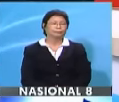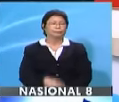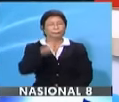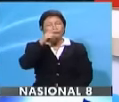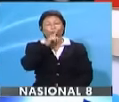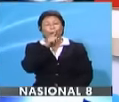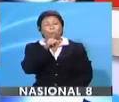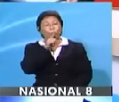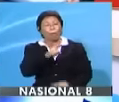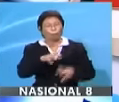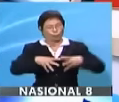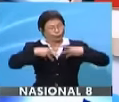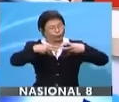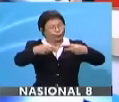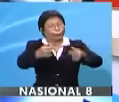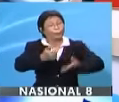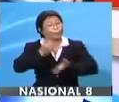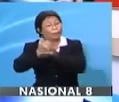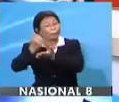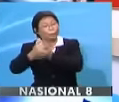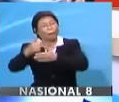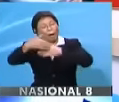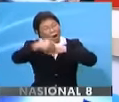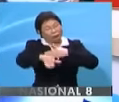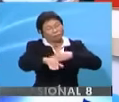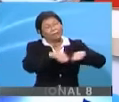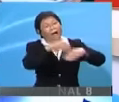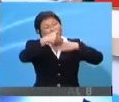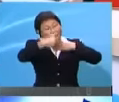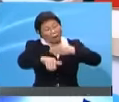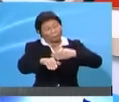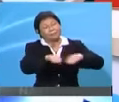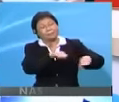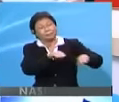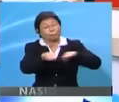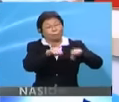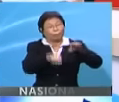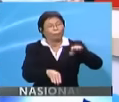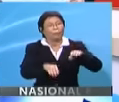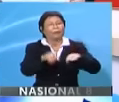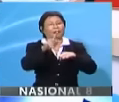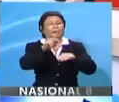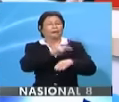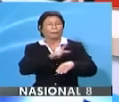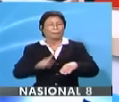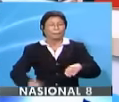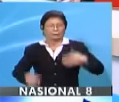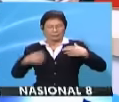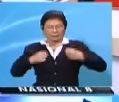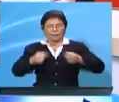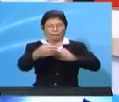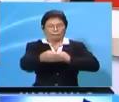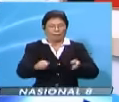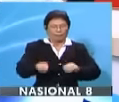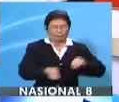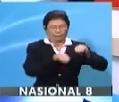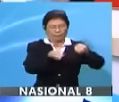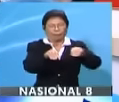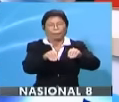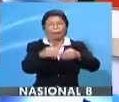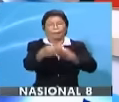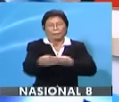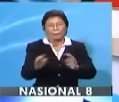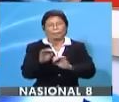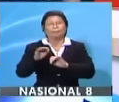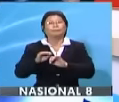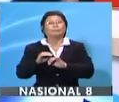Bagi memastikan kelancaran bantuan pasca gempa bumi, Kementerian Kesihatan mengaktifkan bilik gerakan di Pusat Kesiapsiagaan dan